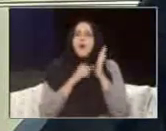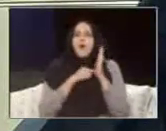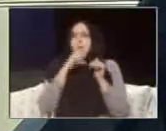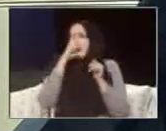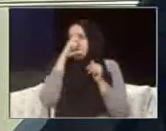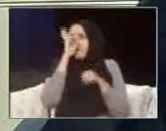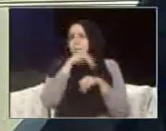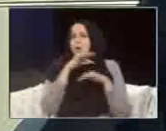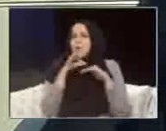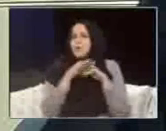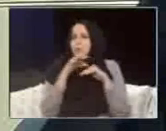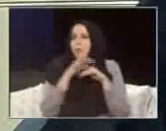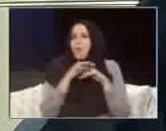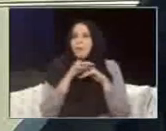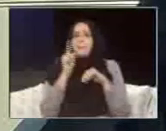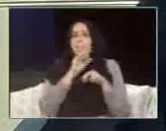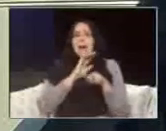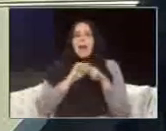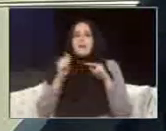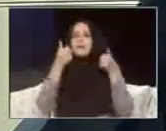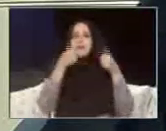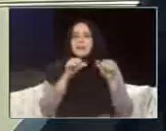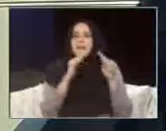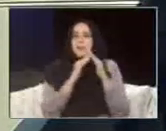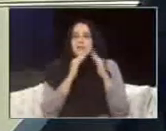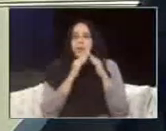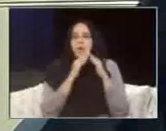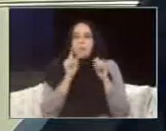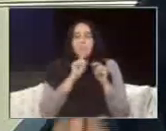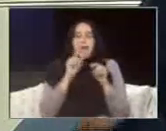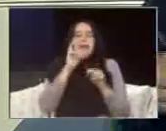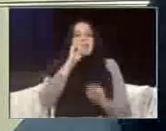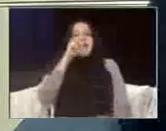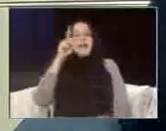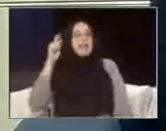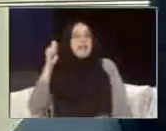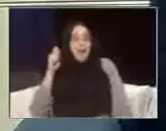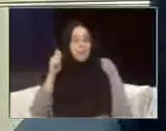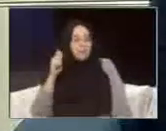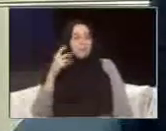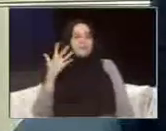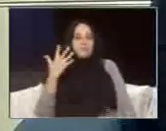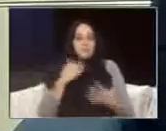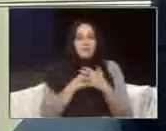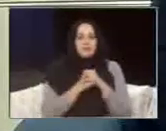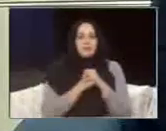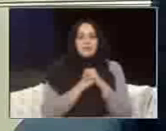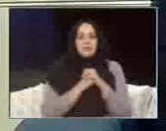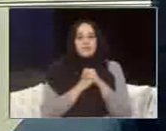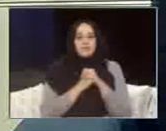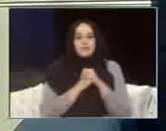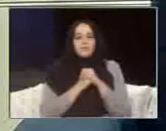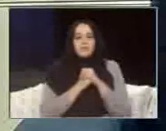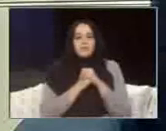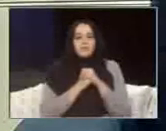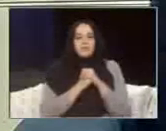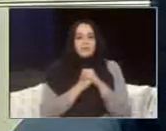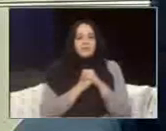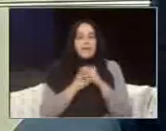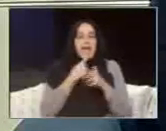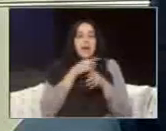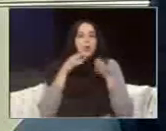بتاعي، توصلت الدار ما دستهاش العدة في الدار. نعم. على هذاك راني نسقي زعما